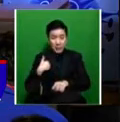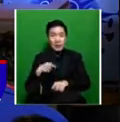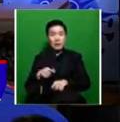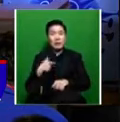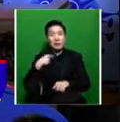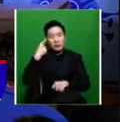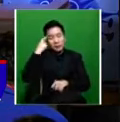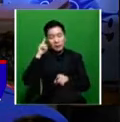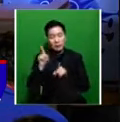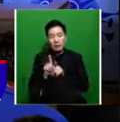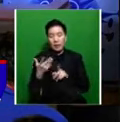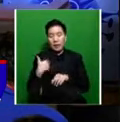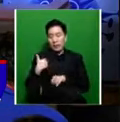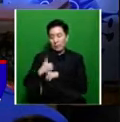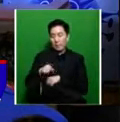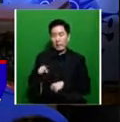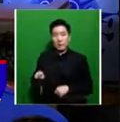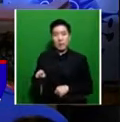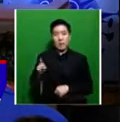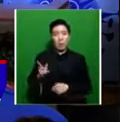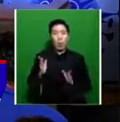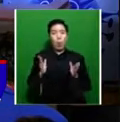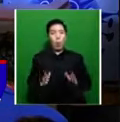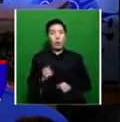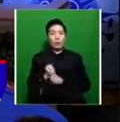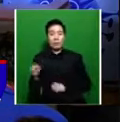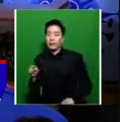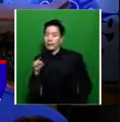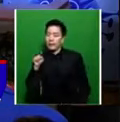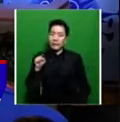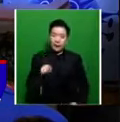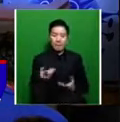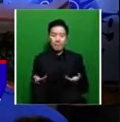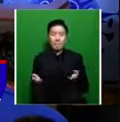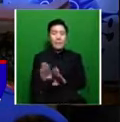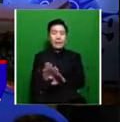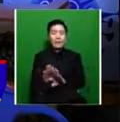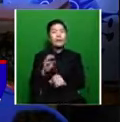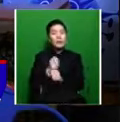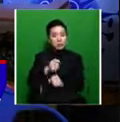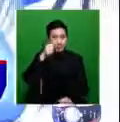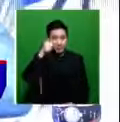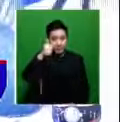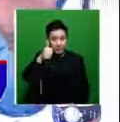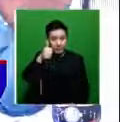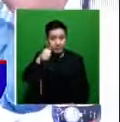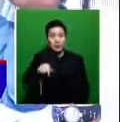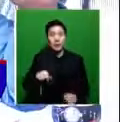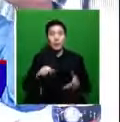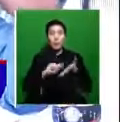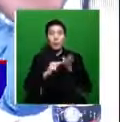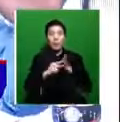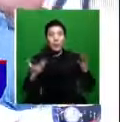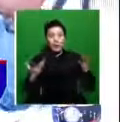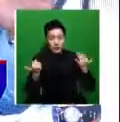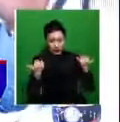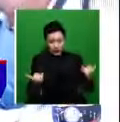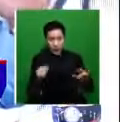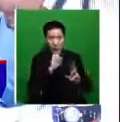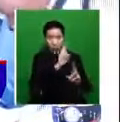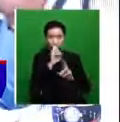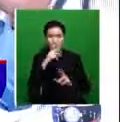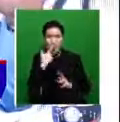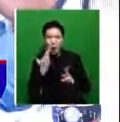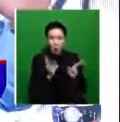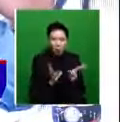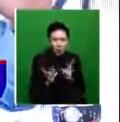บคุมโรคในฐานะเจ้าพนักงานปิดจุดนั้นได้เลยนะครับอันนี้ก็การเฝ้าระวังที่คนบอกว่